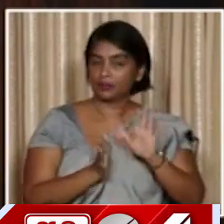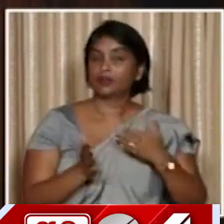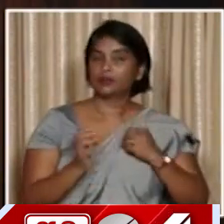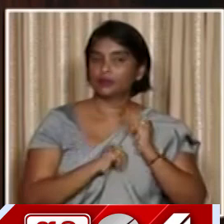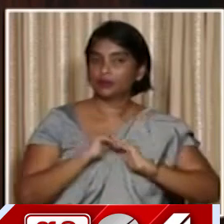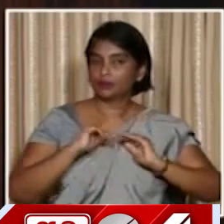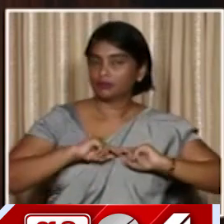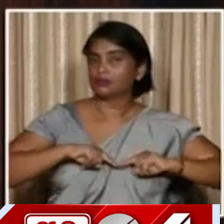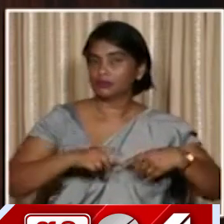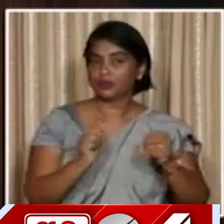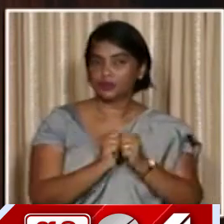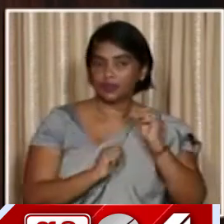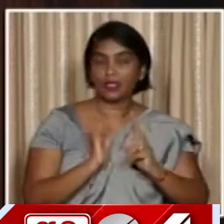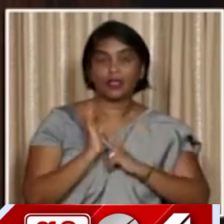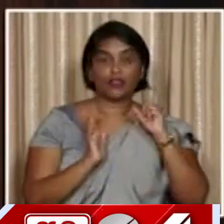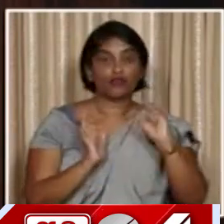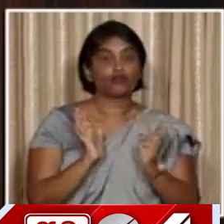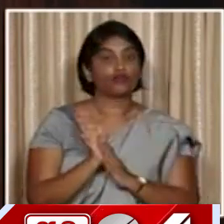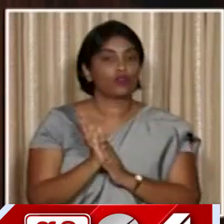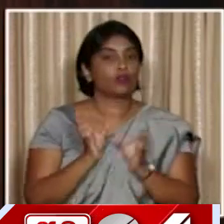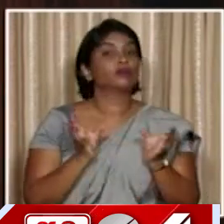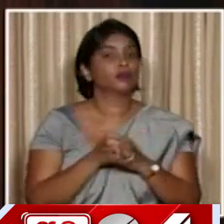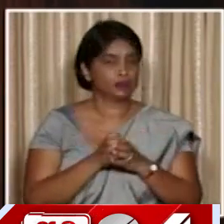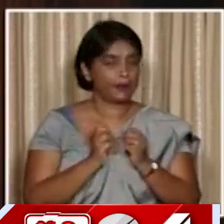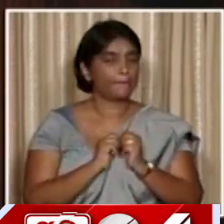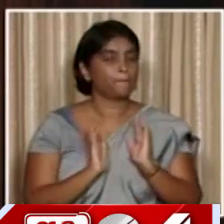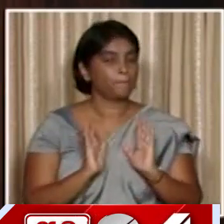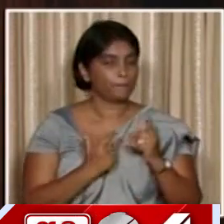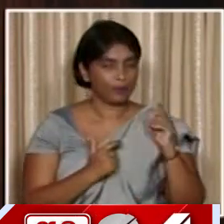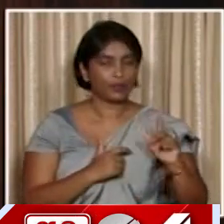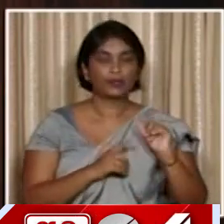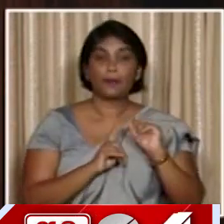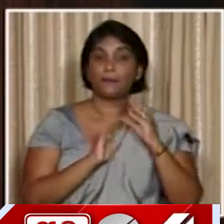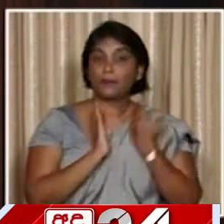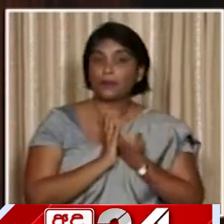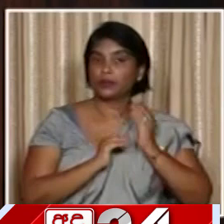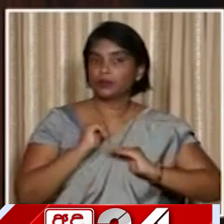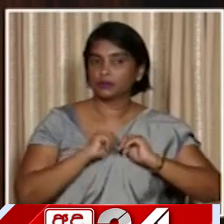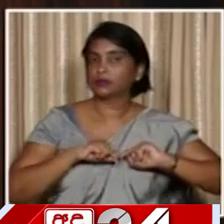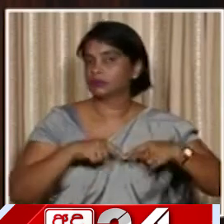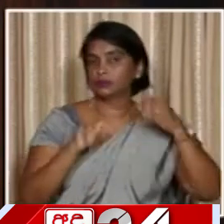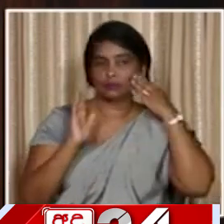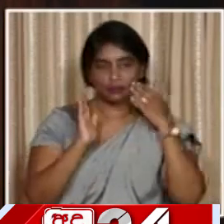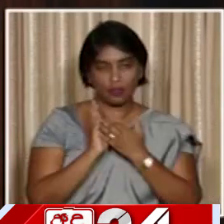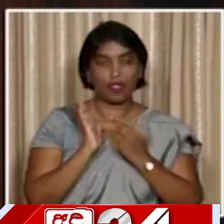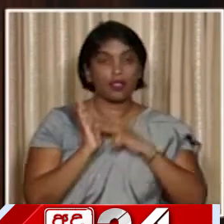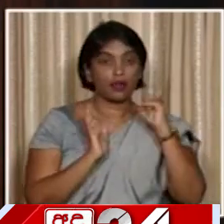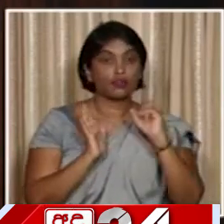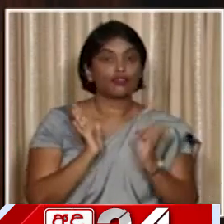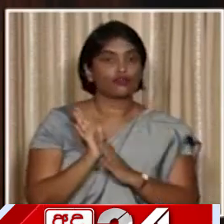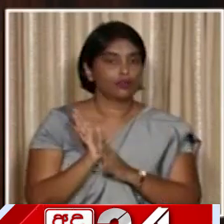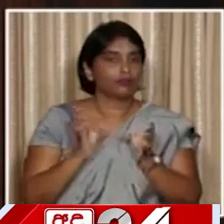ක්‍රියාකාරී කමිටුවක් පිහිටෙව්වා ජාතික කොමිසම් සභාවක් පිහිටවන්න ප්‍රතිපත්ති ක්‍රියාත්මක කිරීම පිළිබඳව නැත්නම් නැෂනල් කමිෂන්